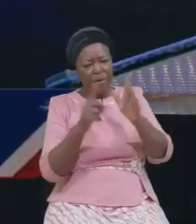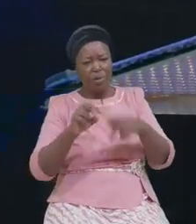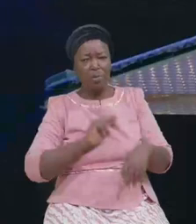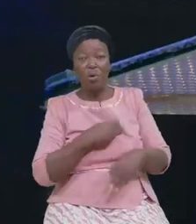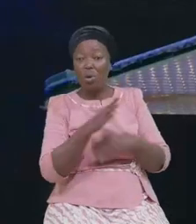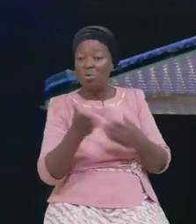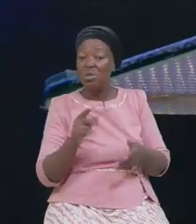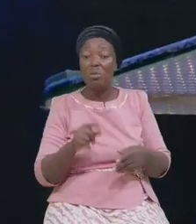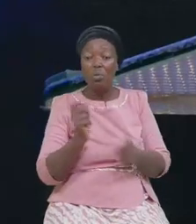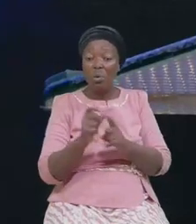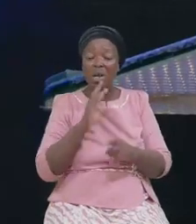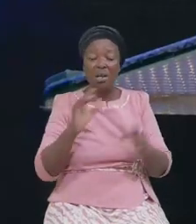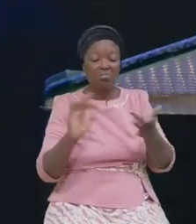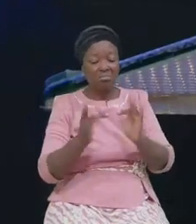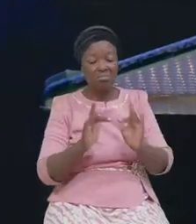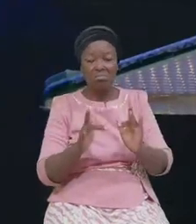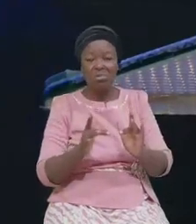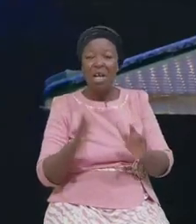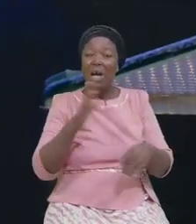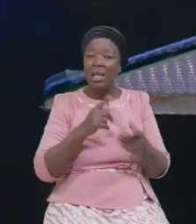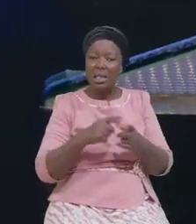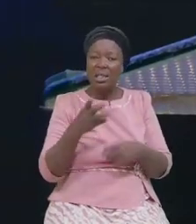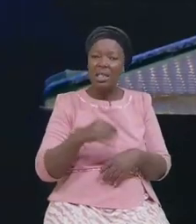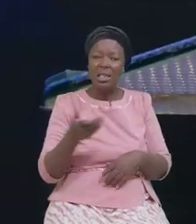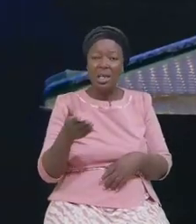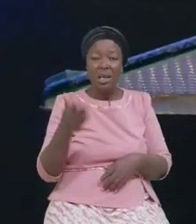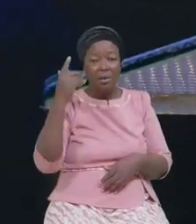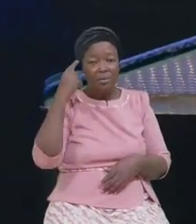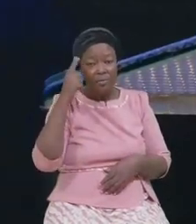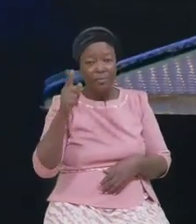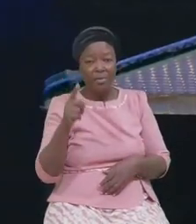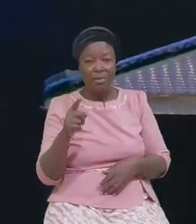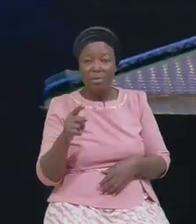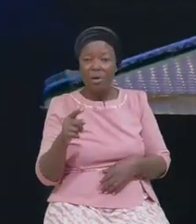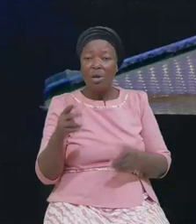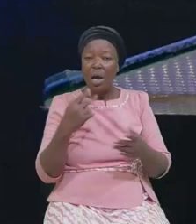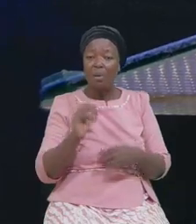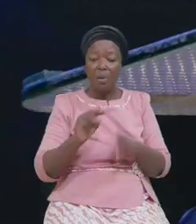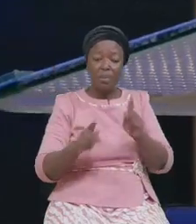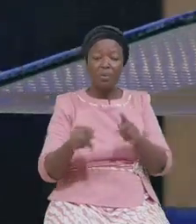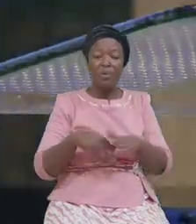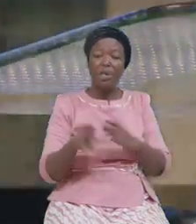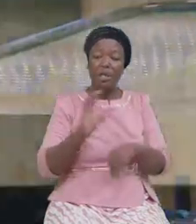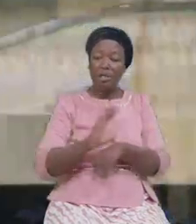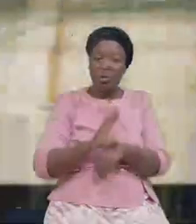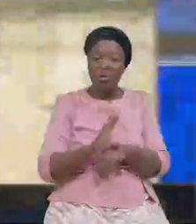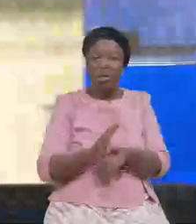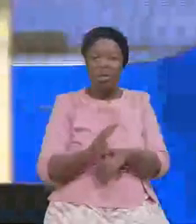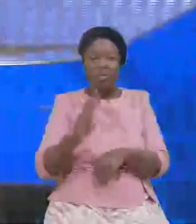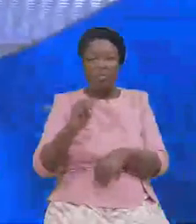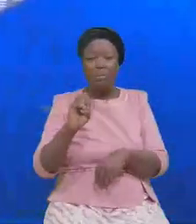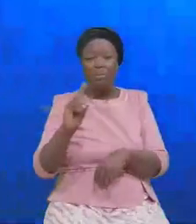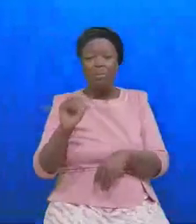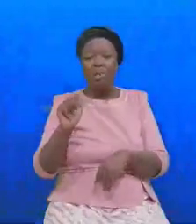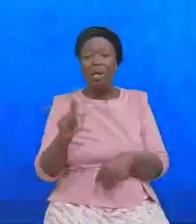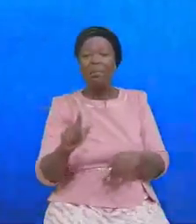hein, sur YouTube, les messages sont là sur Facebook, dans la section des médias. Pourquoi ne pas aller retrouver ces messages